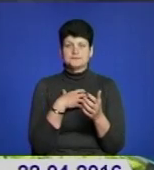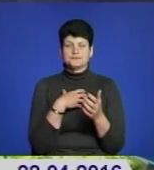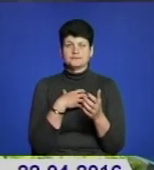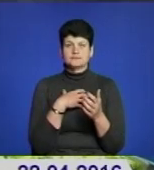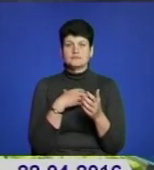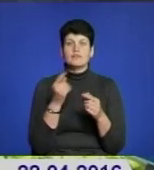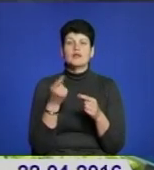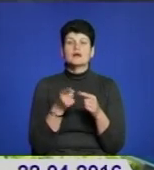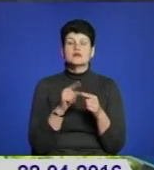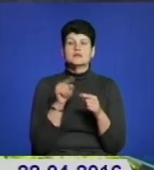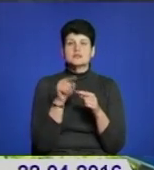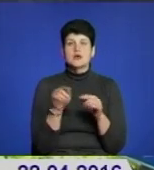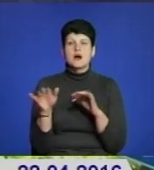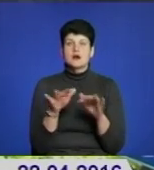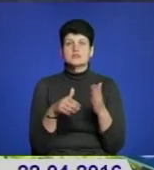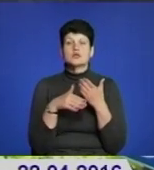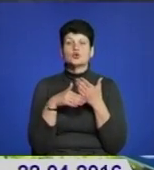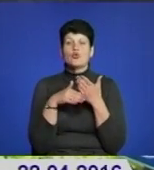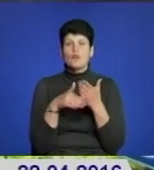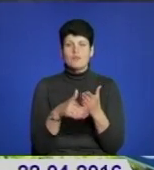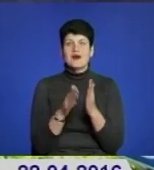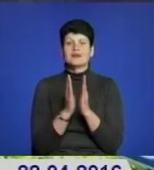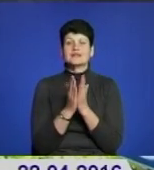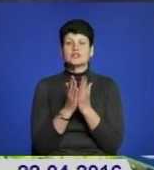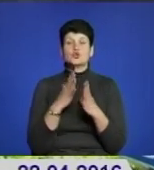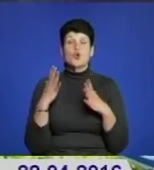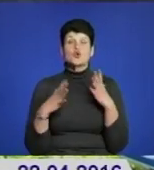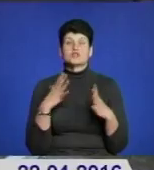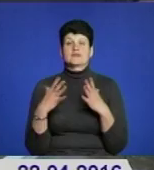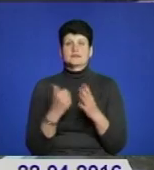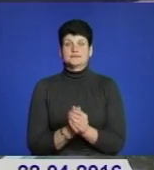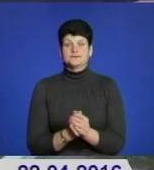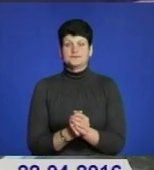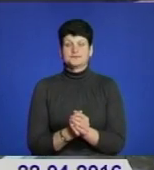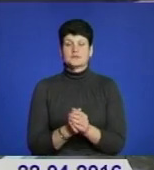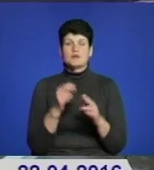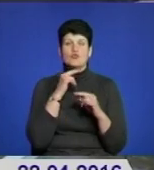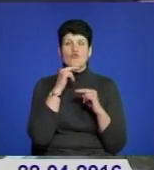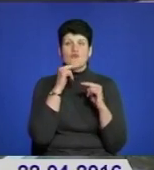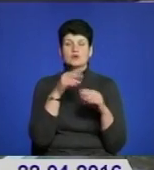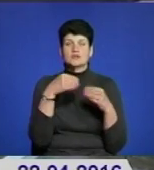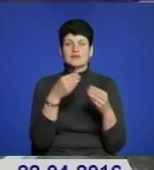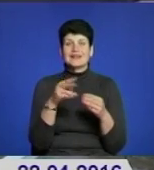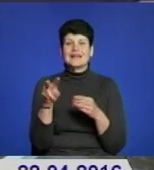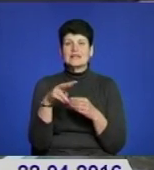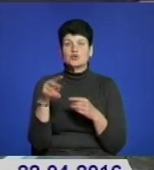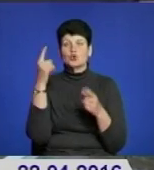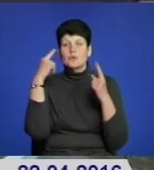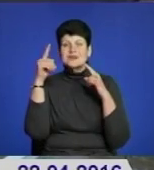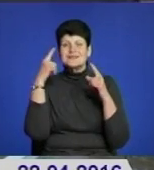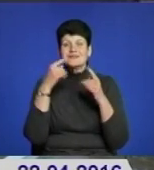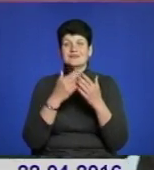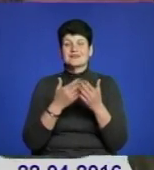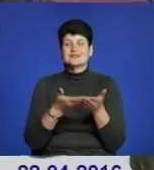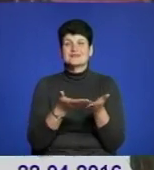Така акція допомагає, здається, книжку оживити певним чином. Привертала увагу перехожих і літературно-мистецька